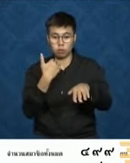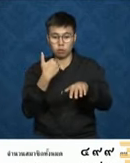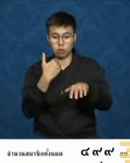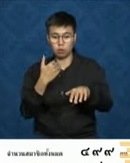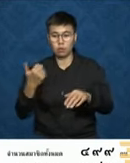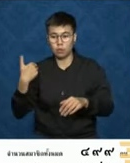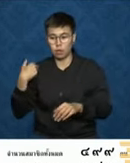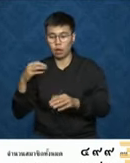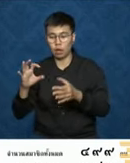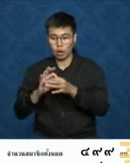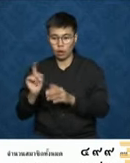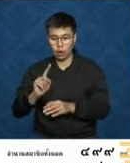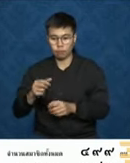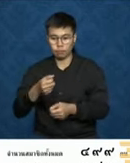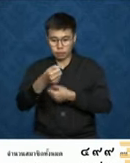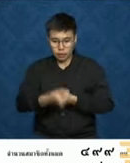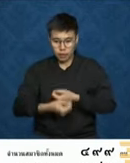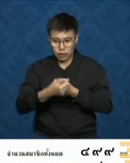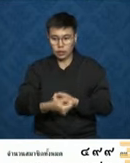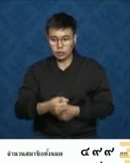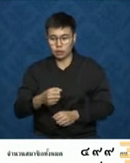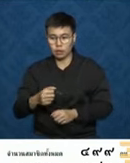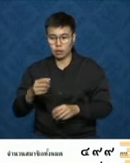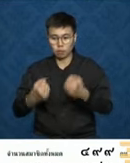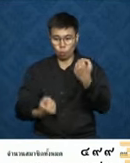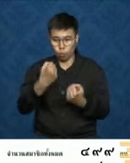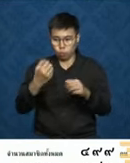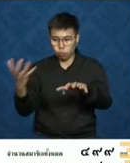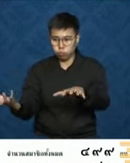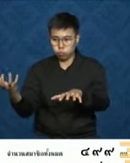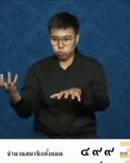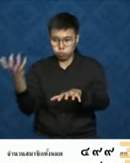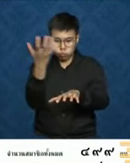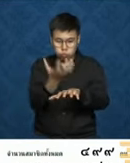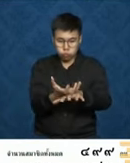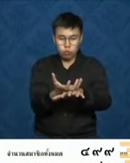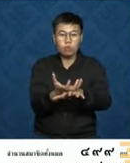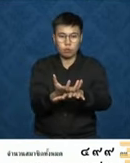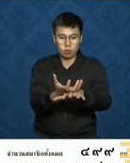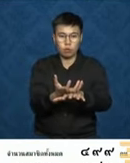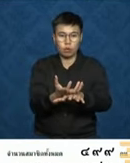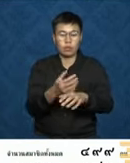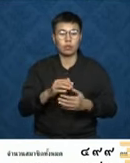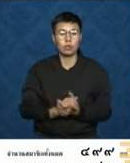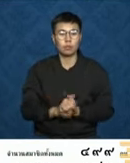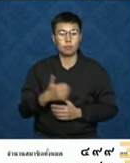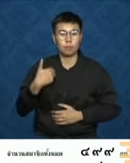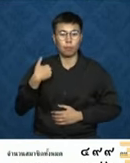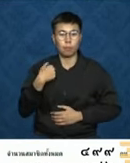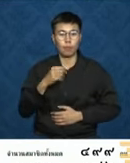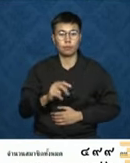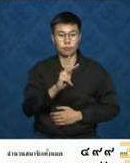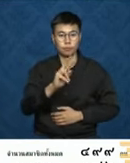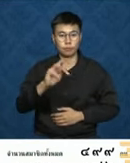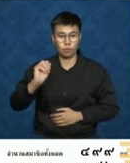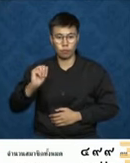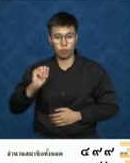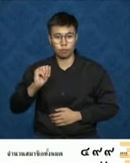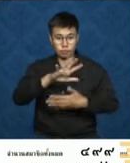สินค้าทางการเกษตรให้กับพี่น้องประชาชนด้วยนะครับเรื่องที่ 4ขอให้กรมโยธาและผังเมืองก่อสร้างเขื่อนริม